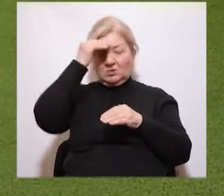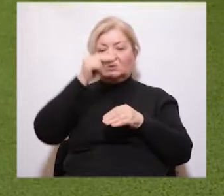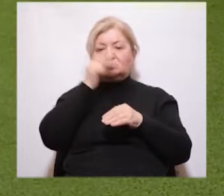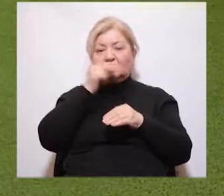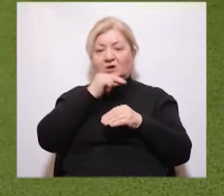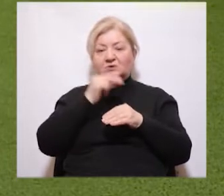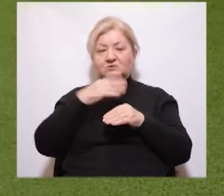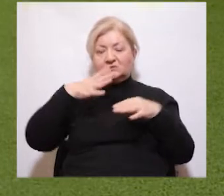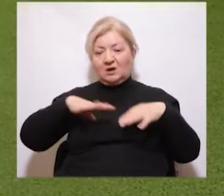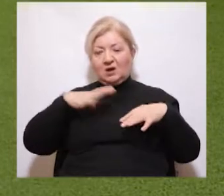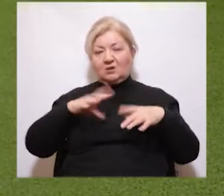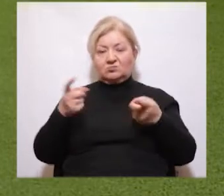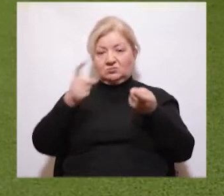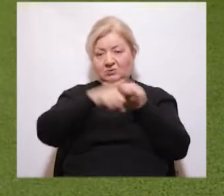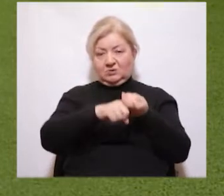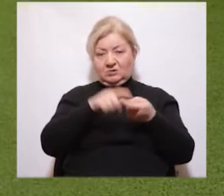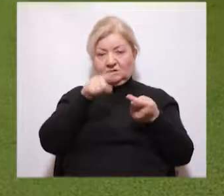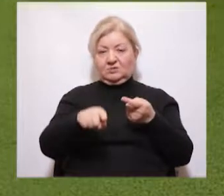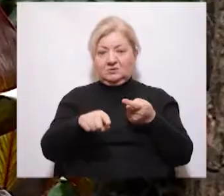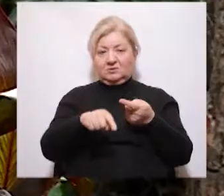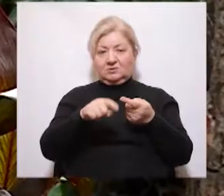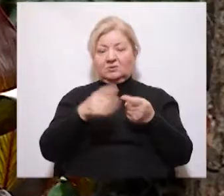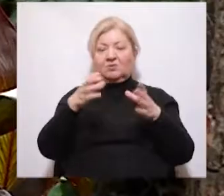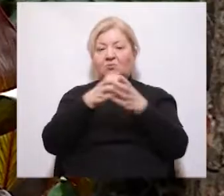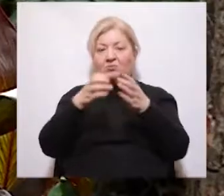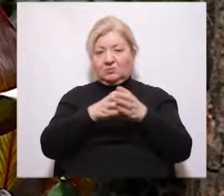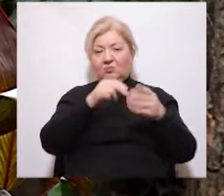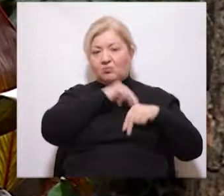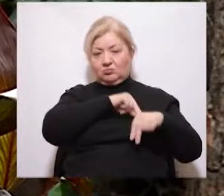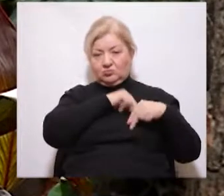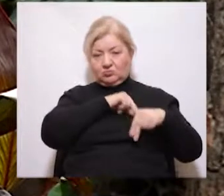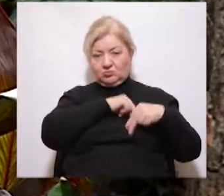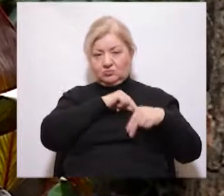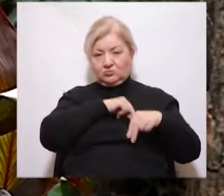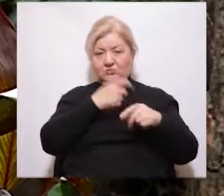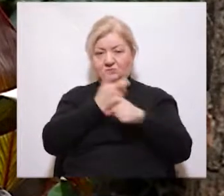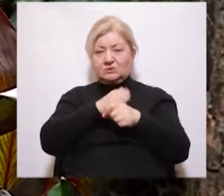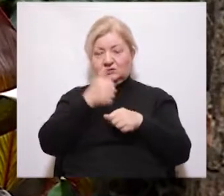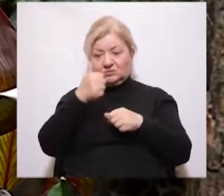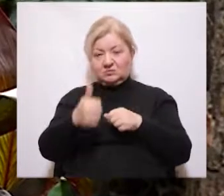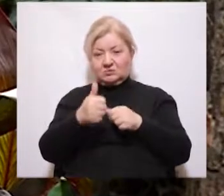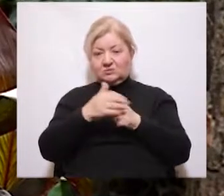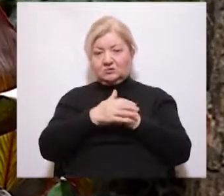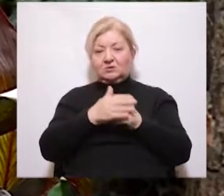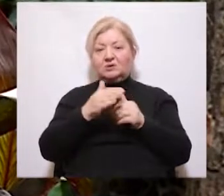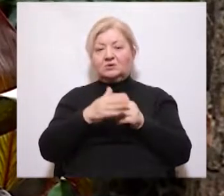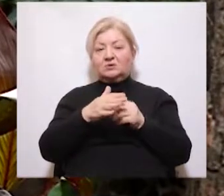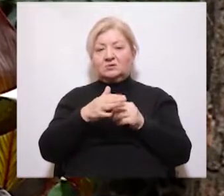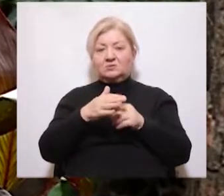იმედებს ვამყარებთ ჩაის, ქართულ ჩაისთან დაკავშირებით. ამ მხრივ ძალიან ბევრი კომპანია მუშაობს საკმაოდ ეფექტურადაც.